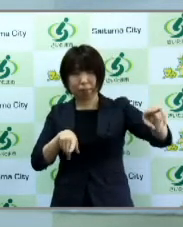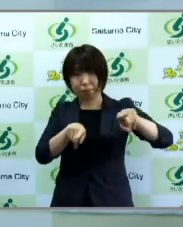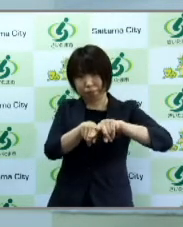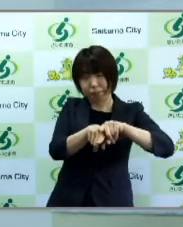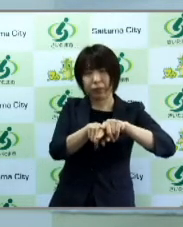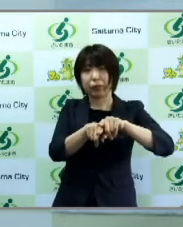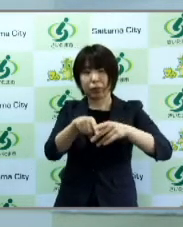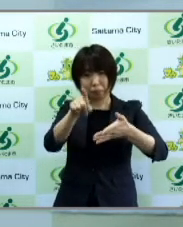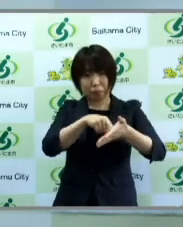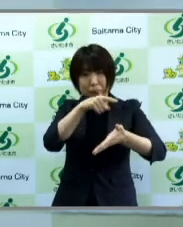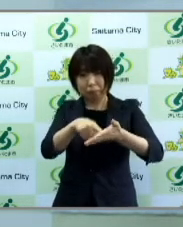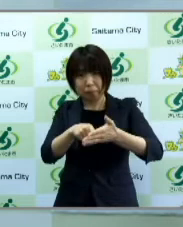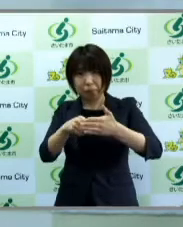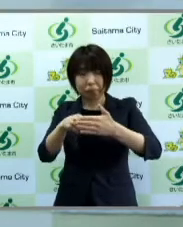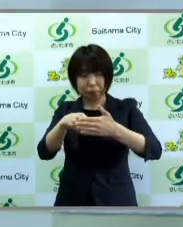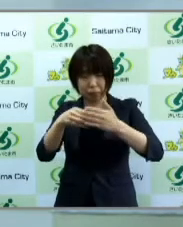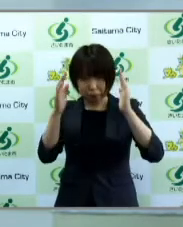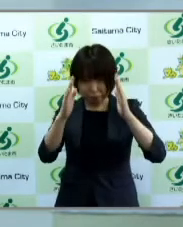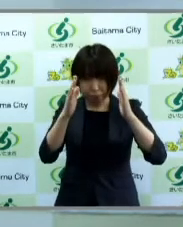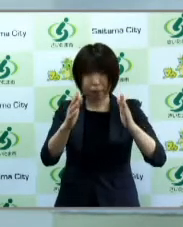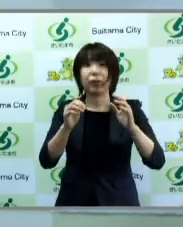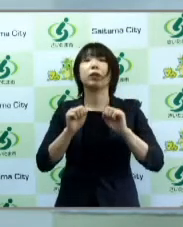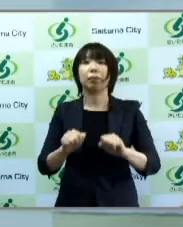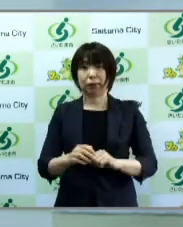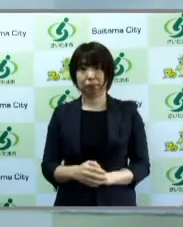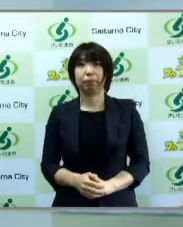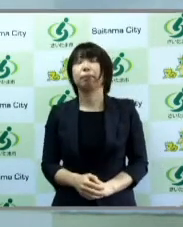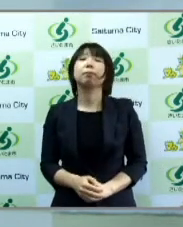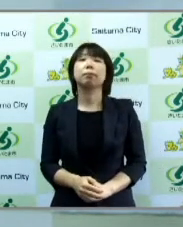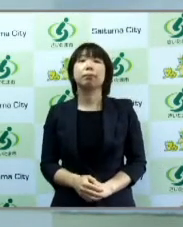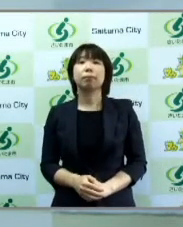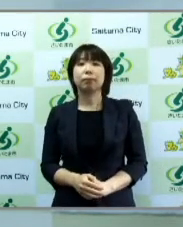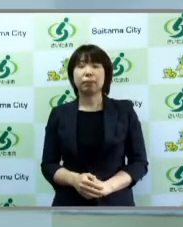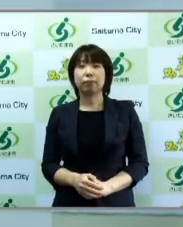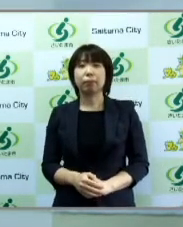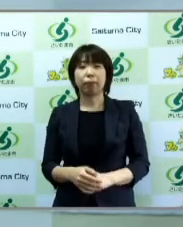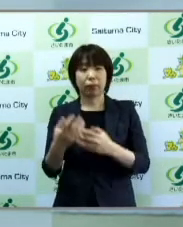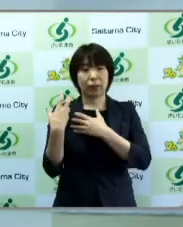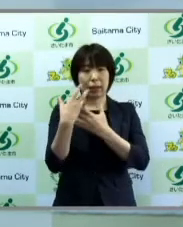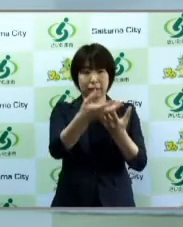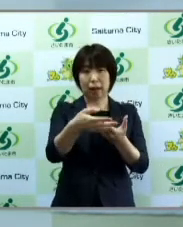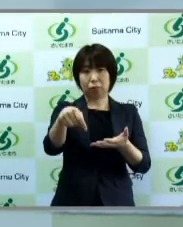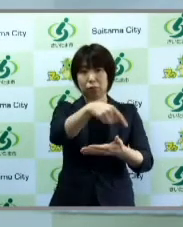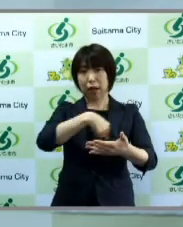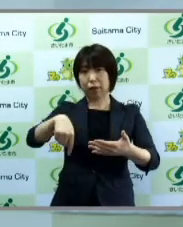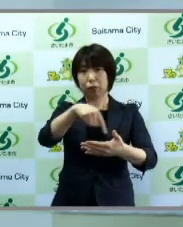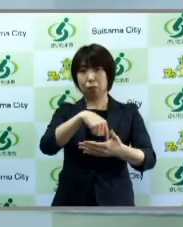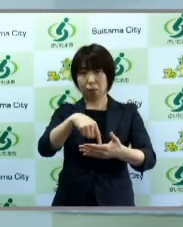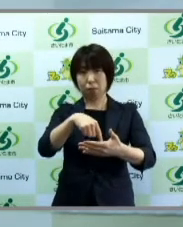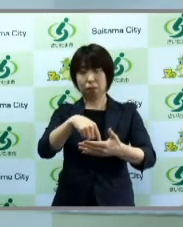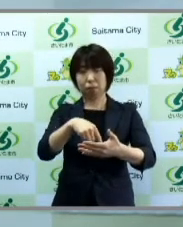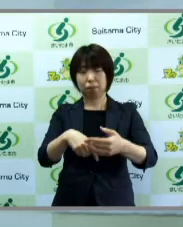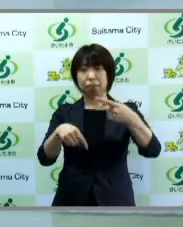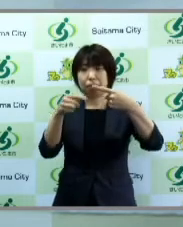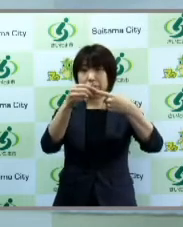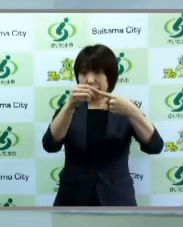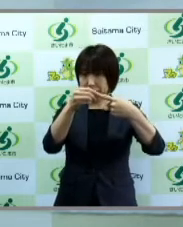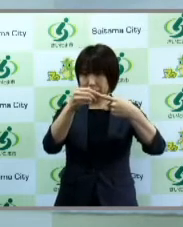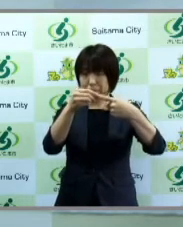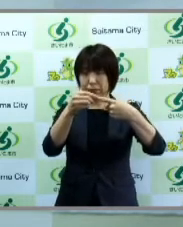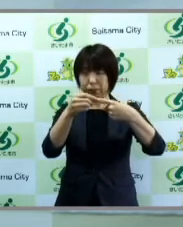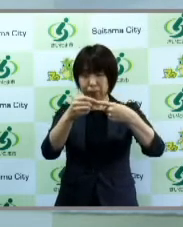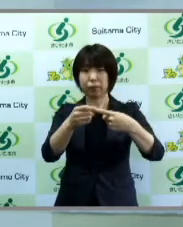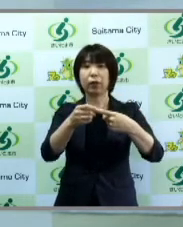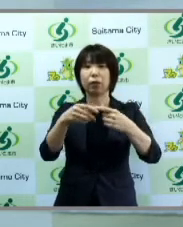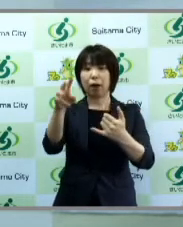まいります。想定される委託内容でございますが一つは災害廃棄物の収集運搬業務